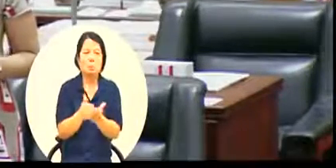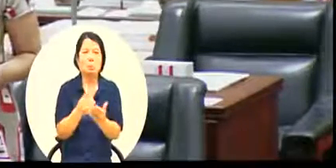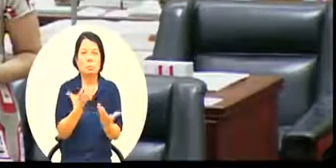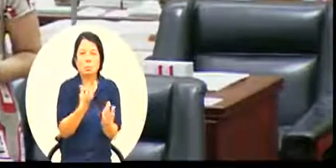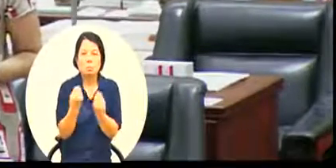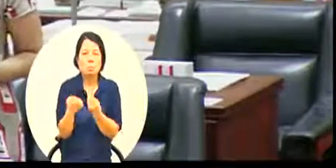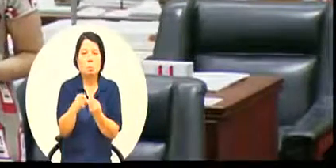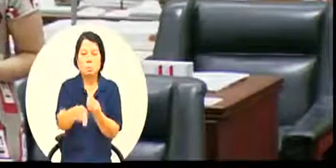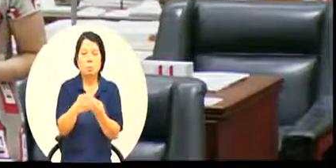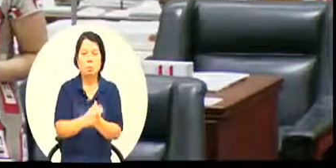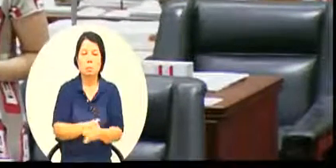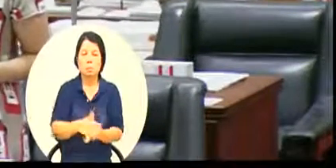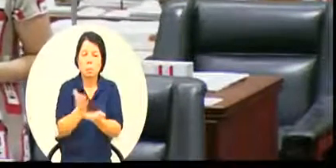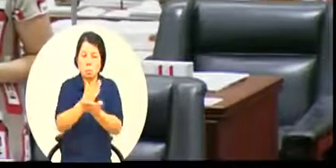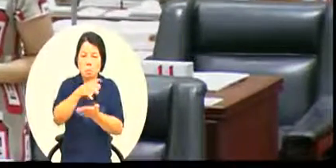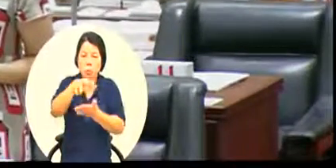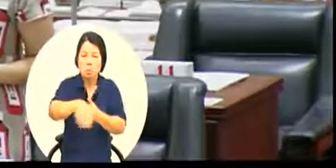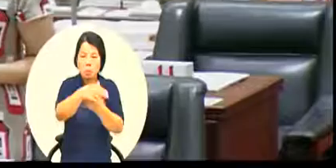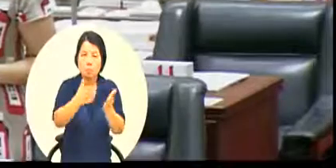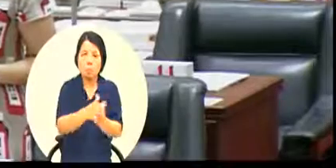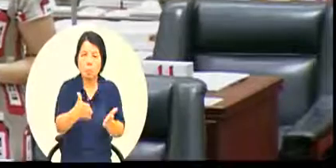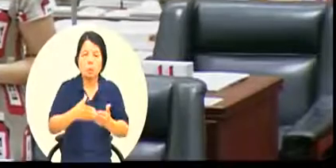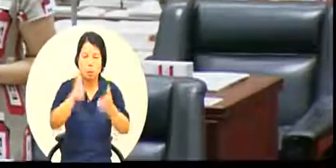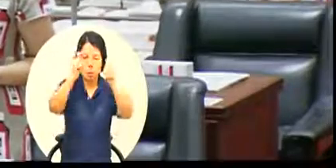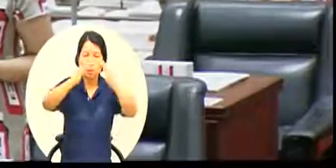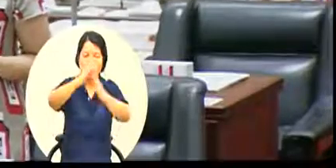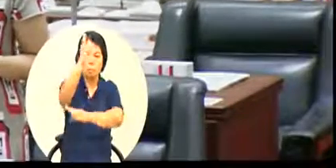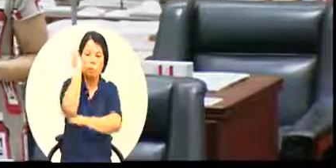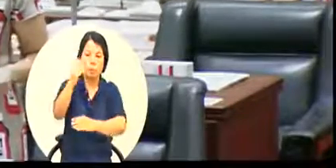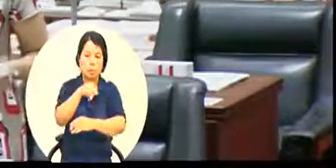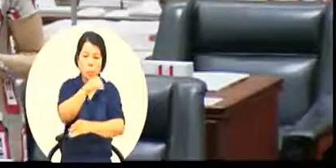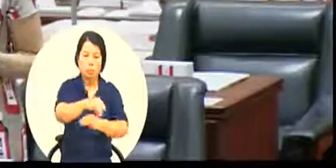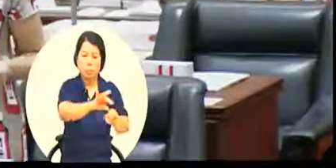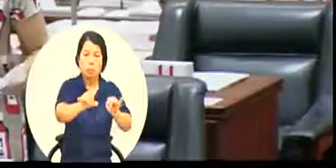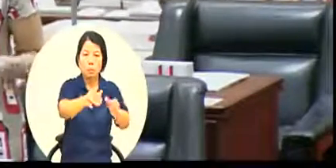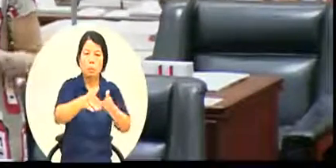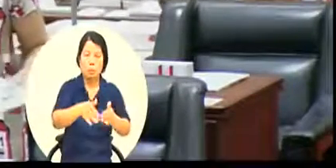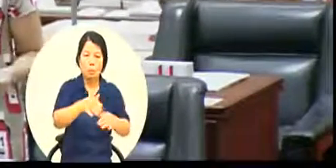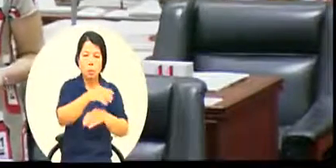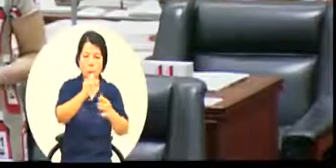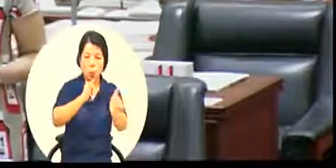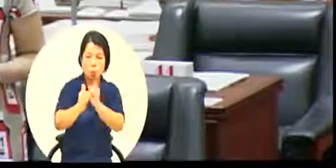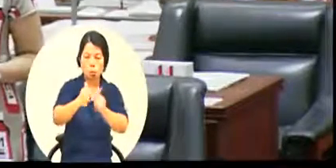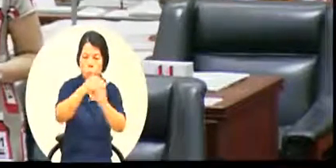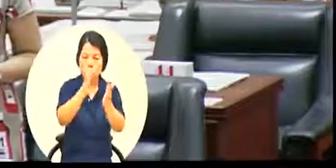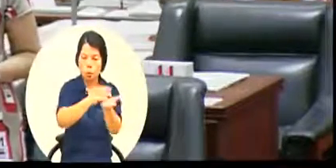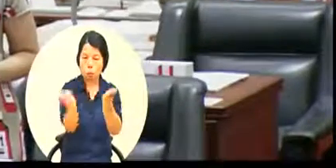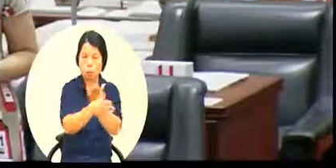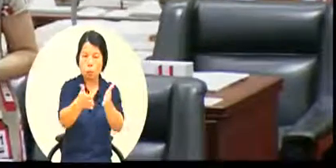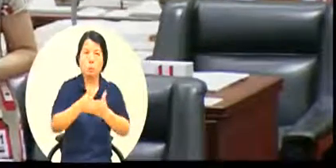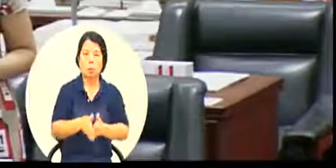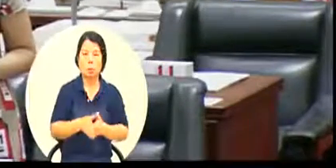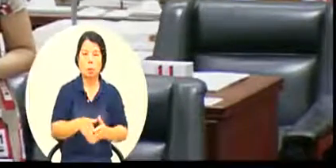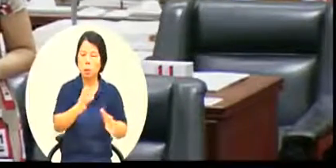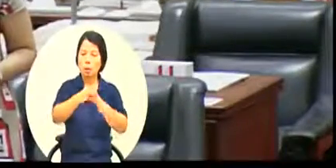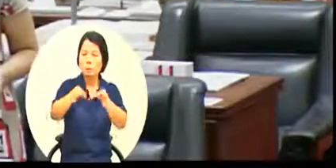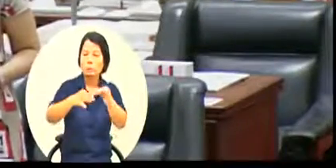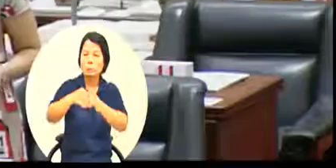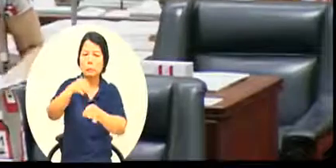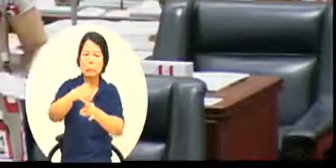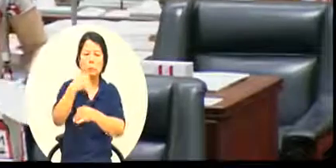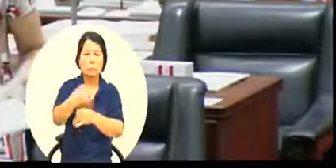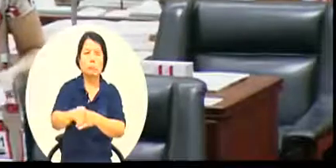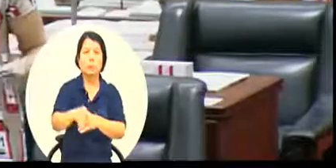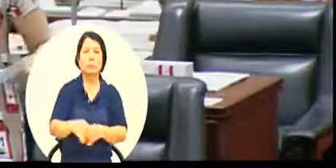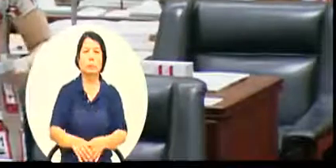希望就是说在这个地方他赶紧叫高雄市政府把这块地顶管的这些居民拆掉，就是因为他生意也不好了，他那块